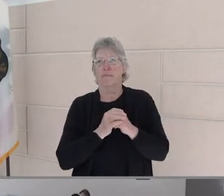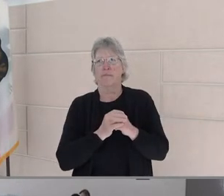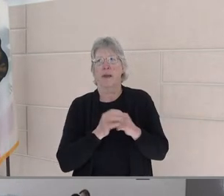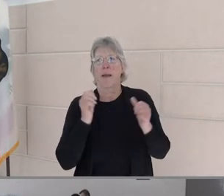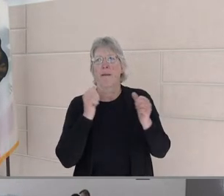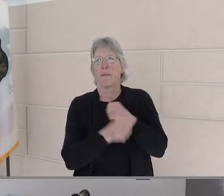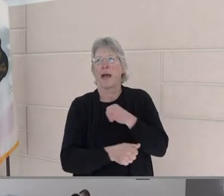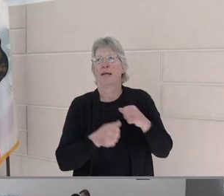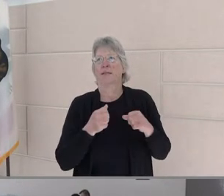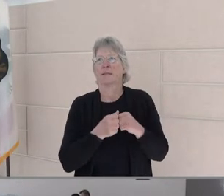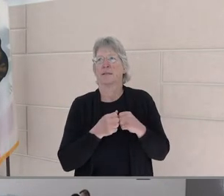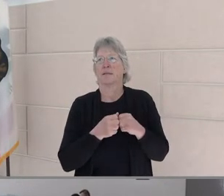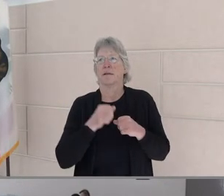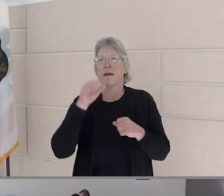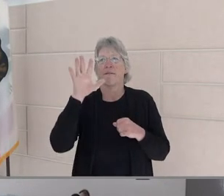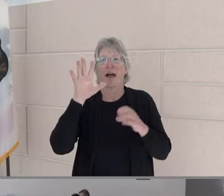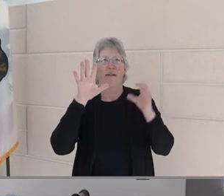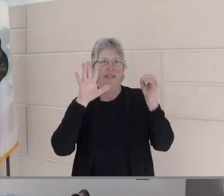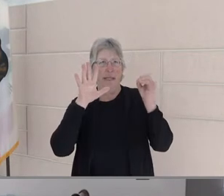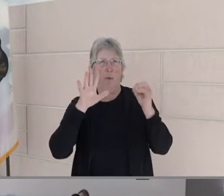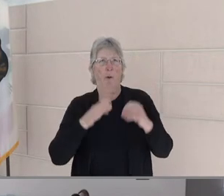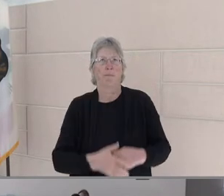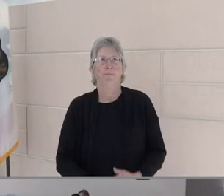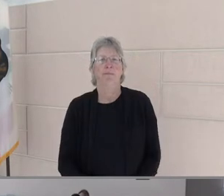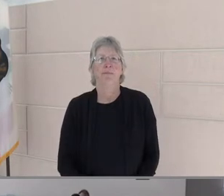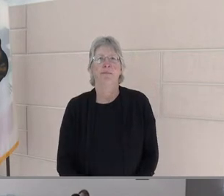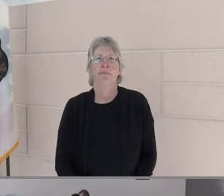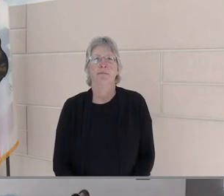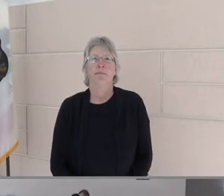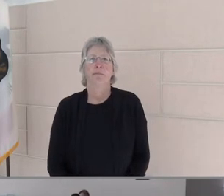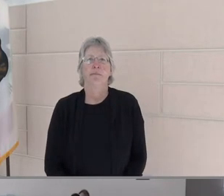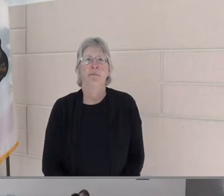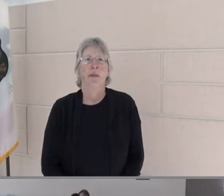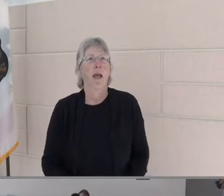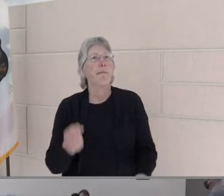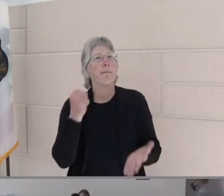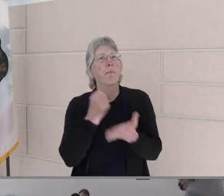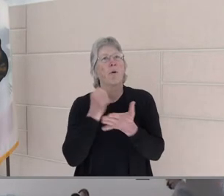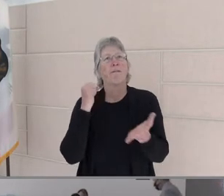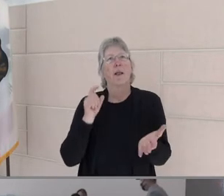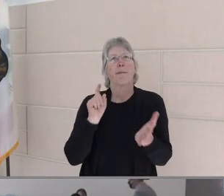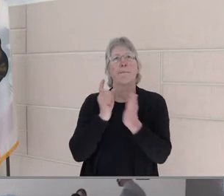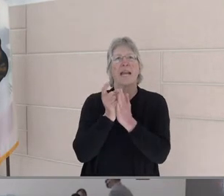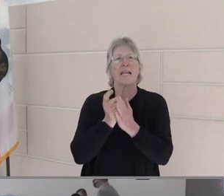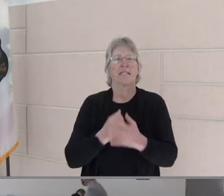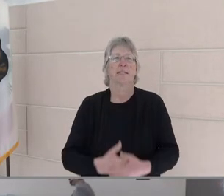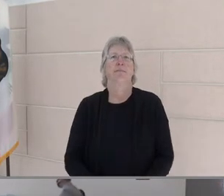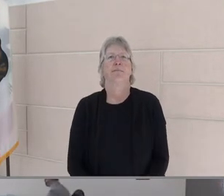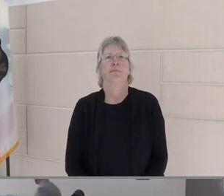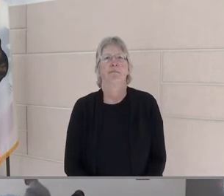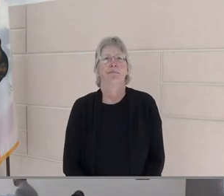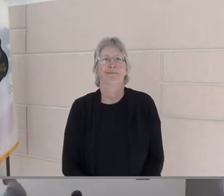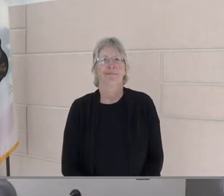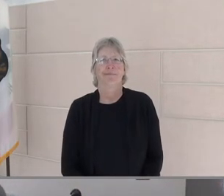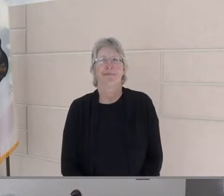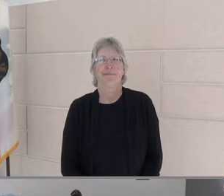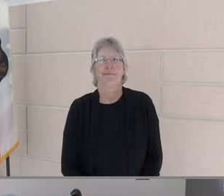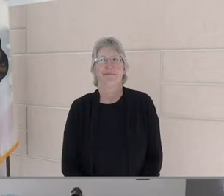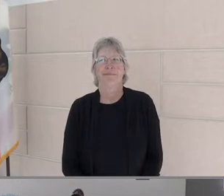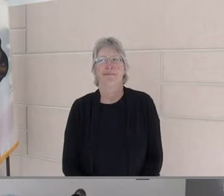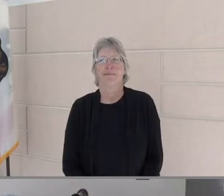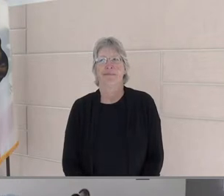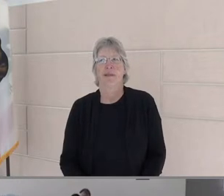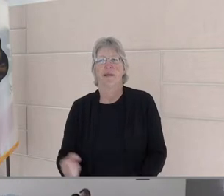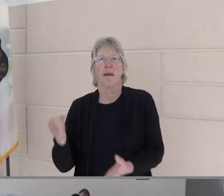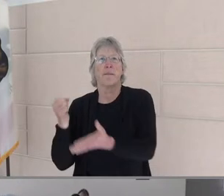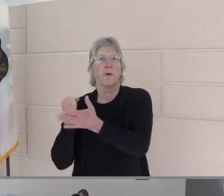ะการสนาสมนักวิจอบสำเร็จปรำตัวหนึ่งโซนการตัวสกอร์กำหนดให้มอกปีเกย์ประชุ